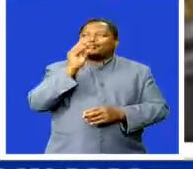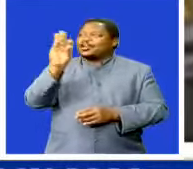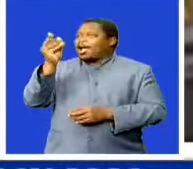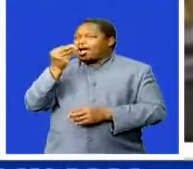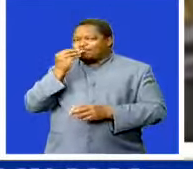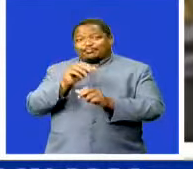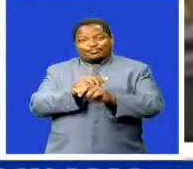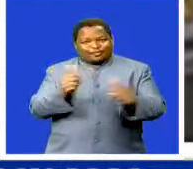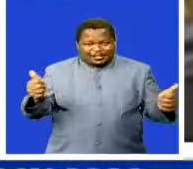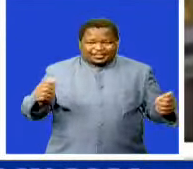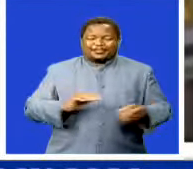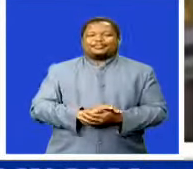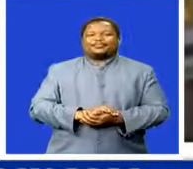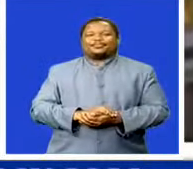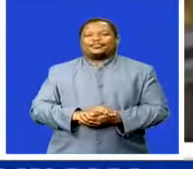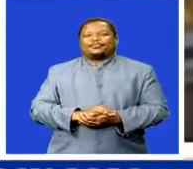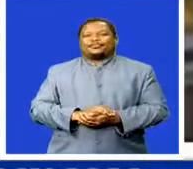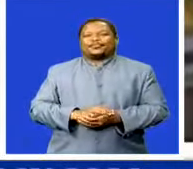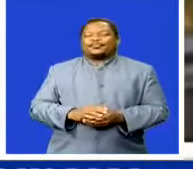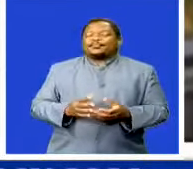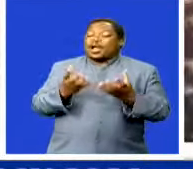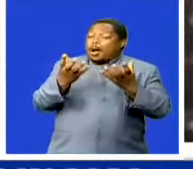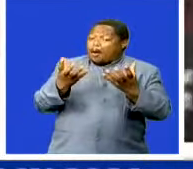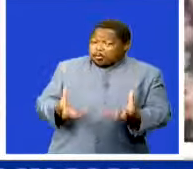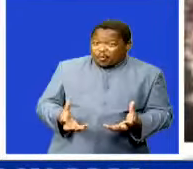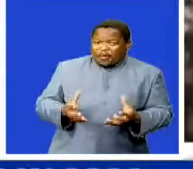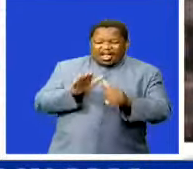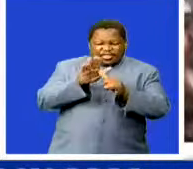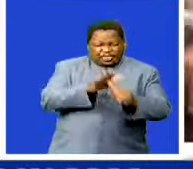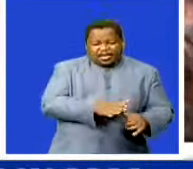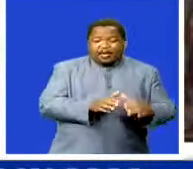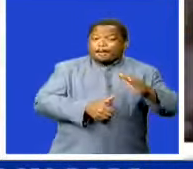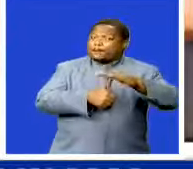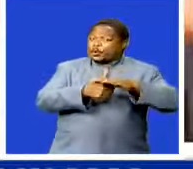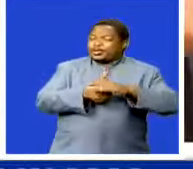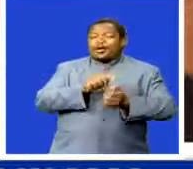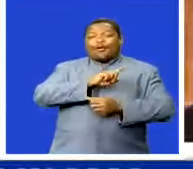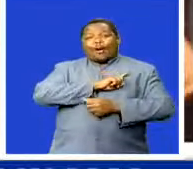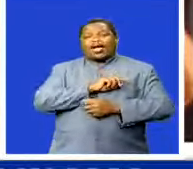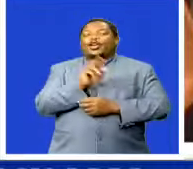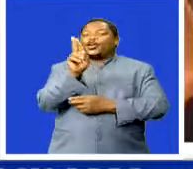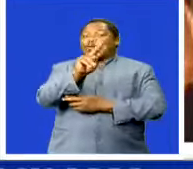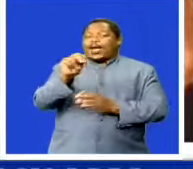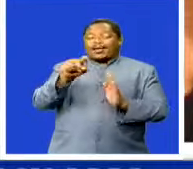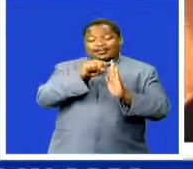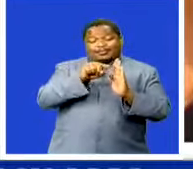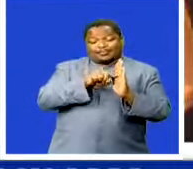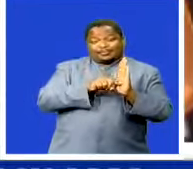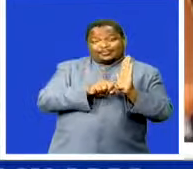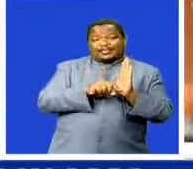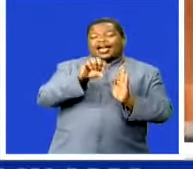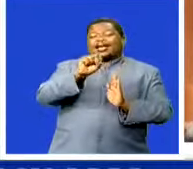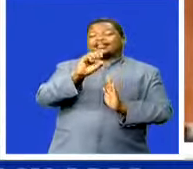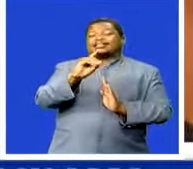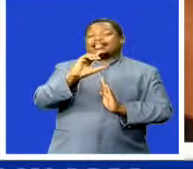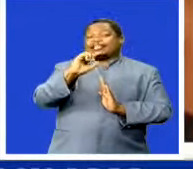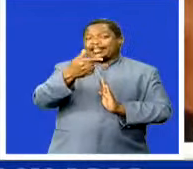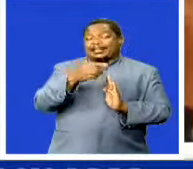wekuqala wakamhlaba wenthuthuko lekhonsako kuthi emave athole tindlela tekucetha buphoya kubo bonke